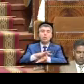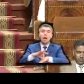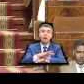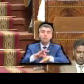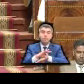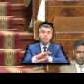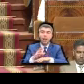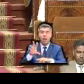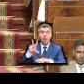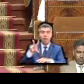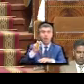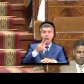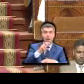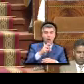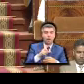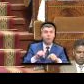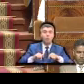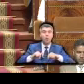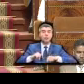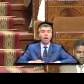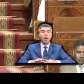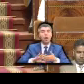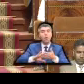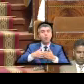المتواجدين بالإدارات المركزية،